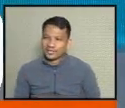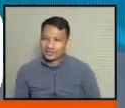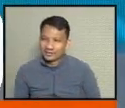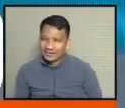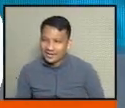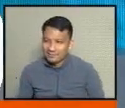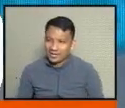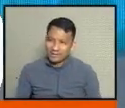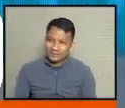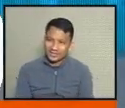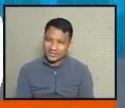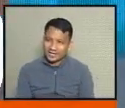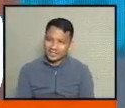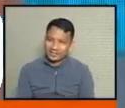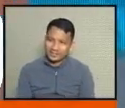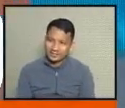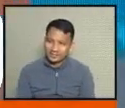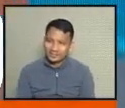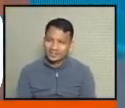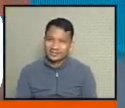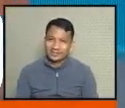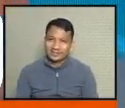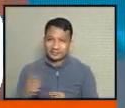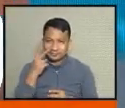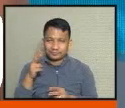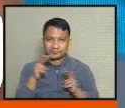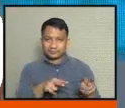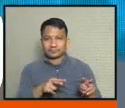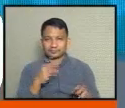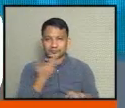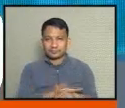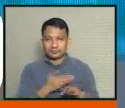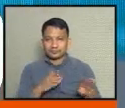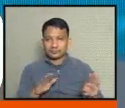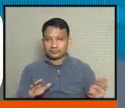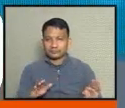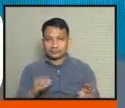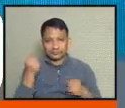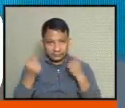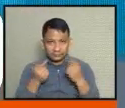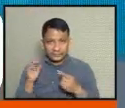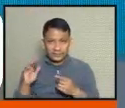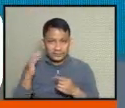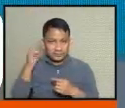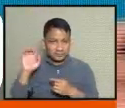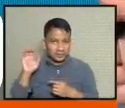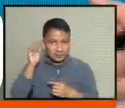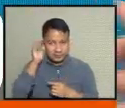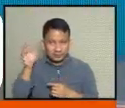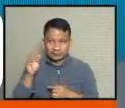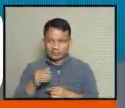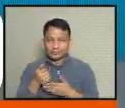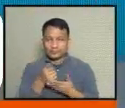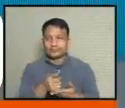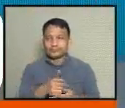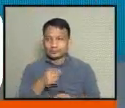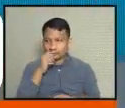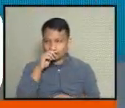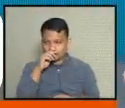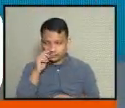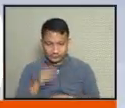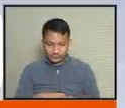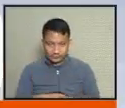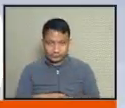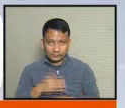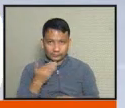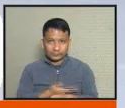Para makita niya yung mga anak niya na iniwanan niya. Kung sinsay mo siya? Oo. Okay, tulungan na lang kita. Yung